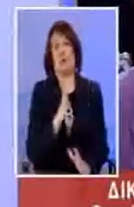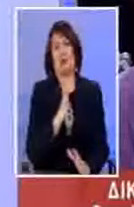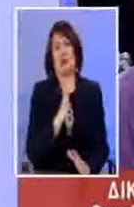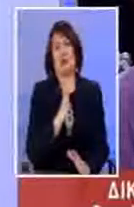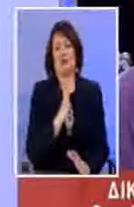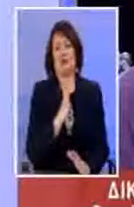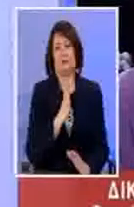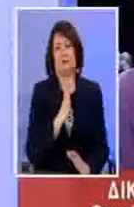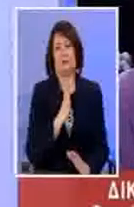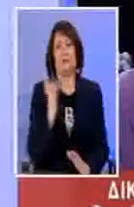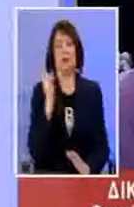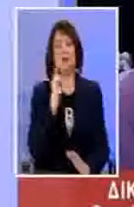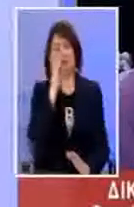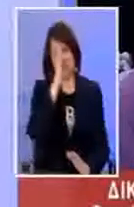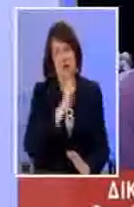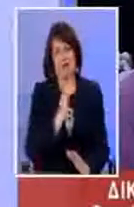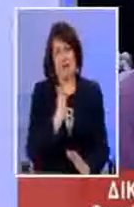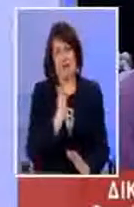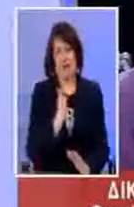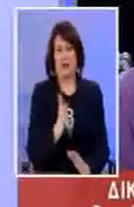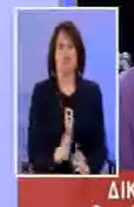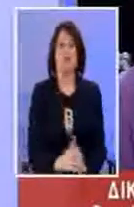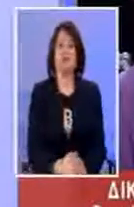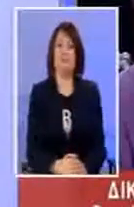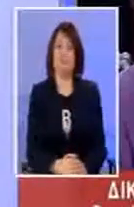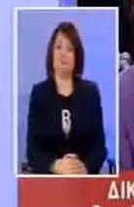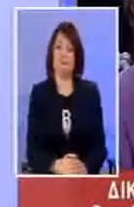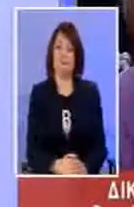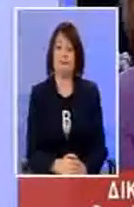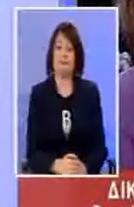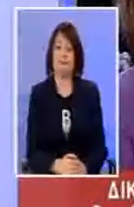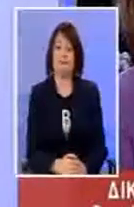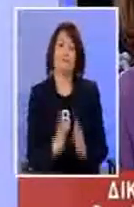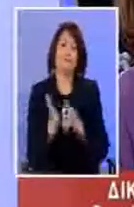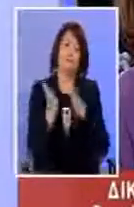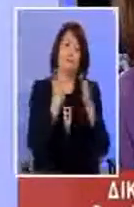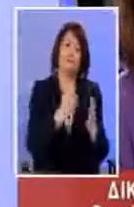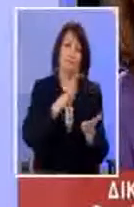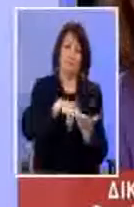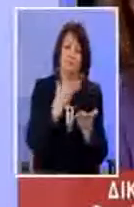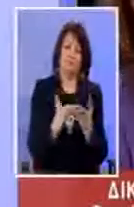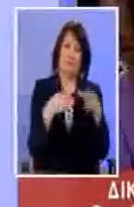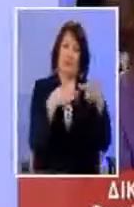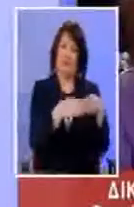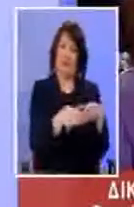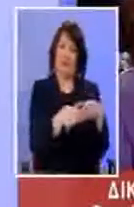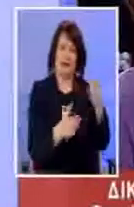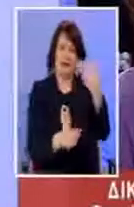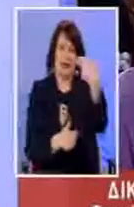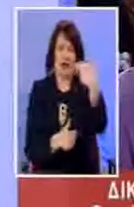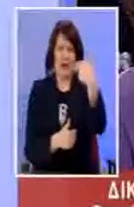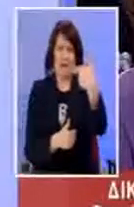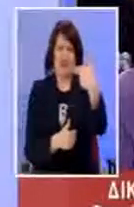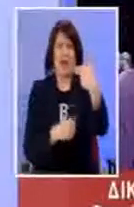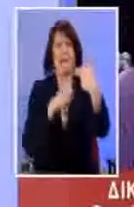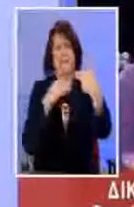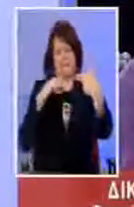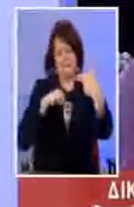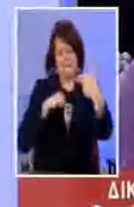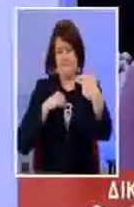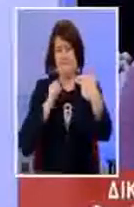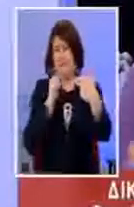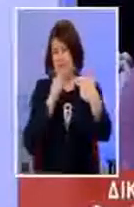με κόφωση και βαρικοία. Έτσι λοιπόν, από τη μια μεριά είναι οι διερμηνείς, έχουν μια κάμερα, έχουν ένα μικρόφωνο. Από την